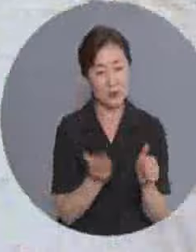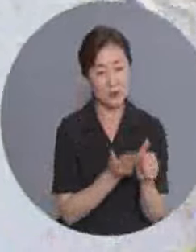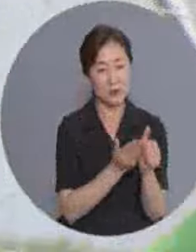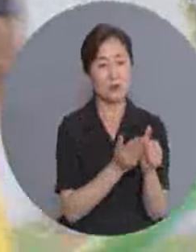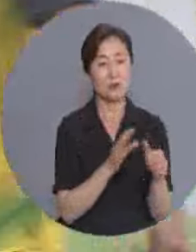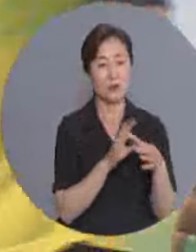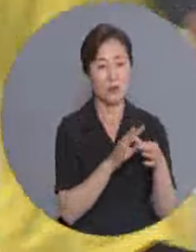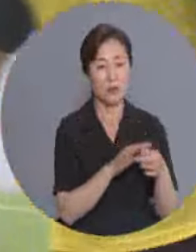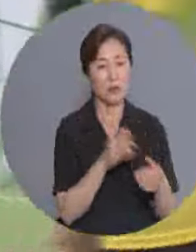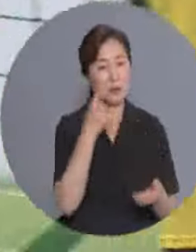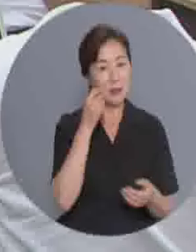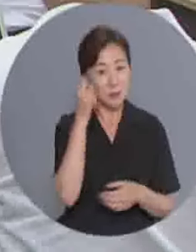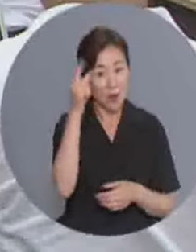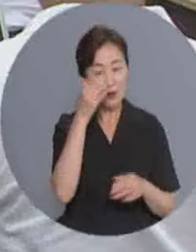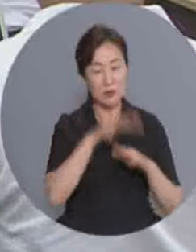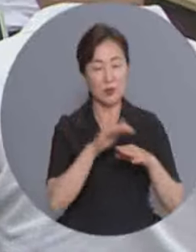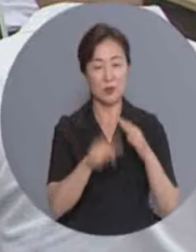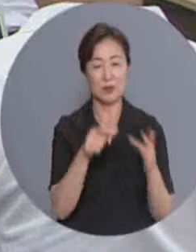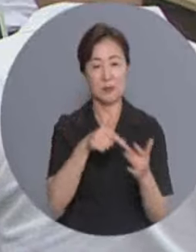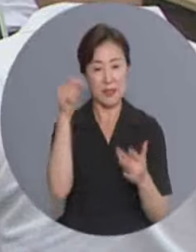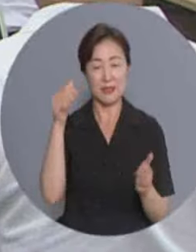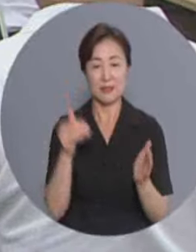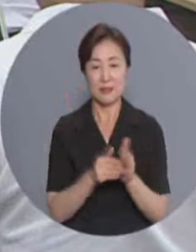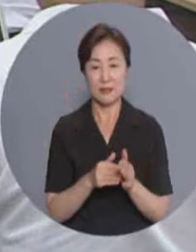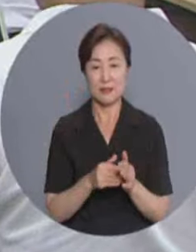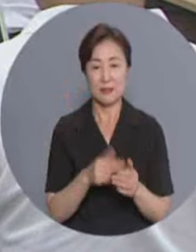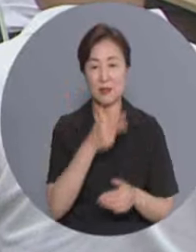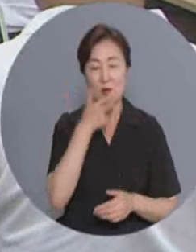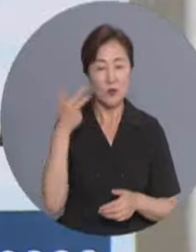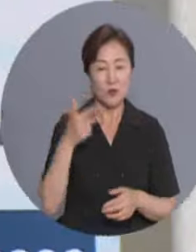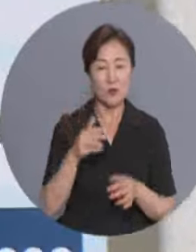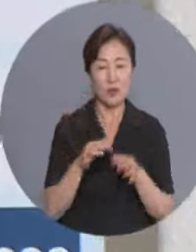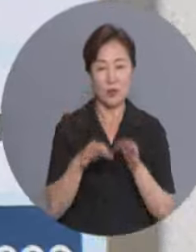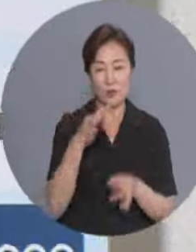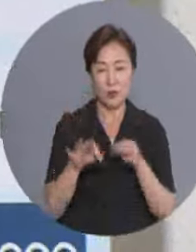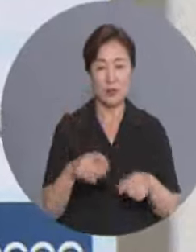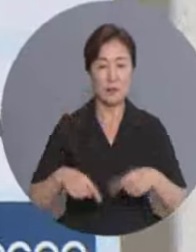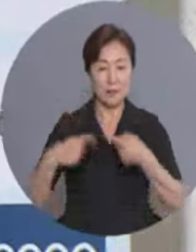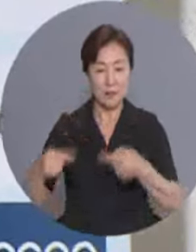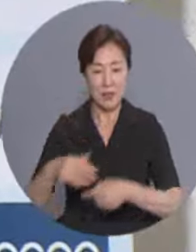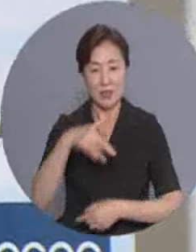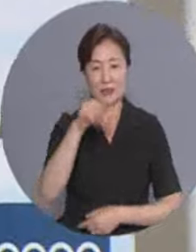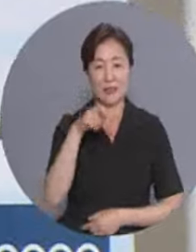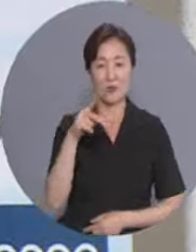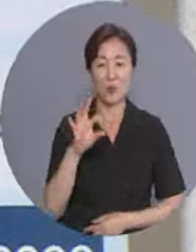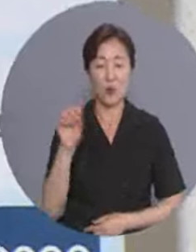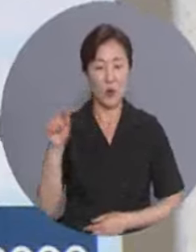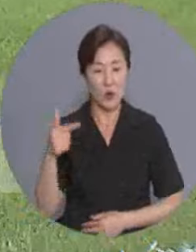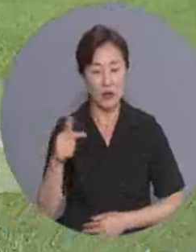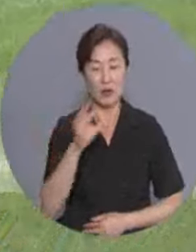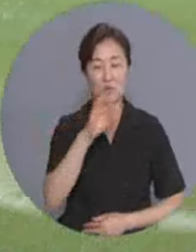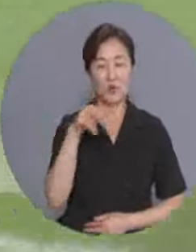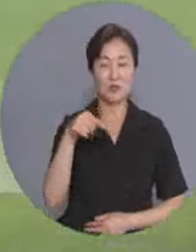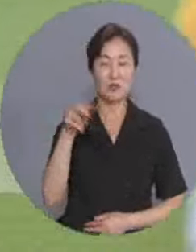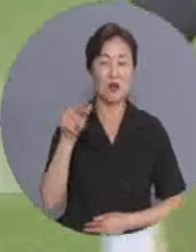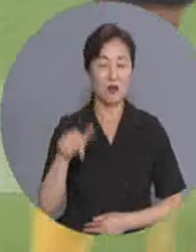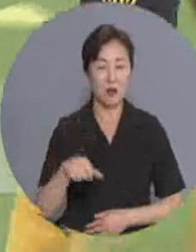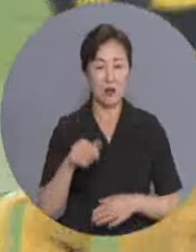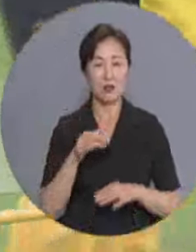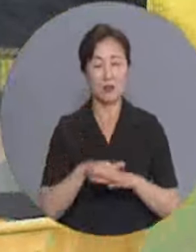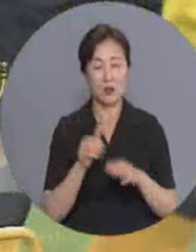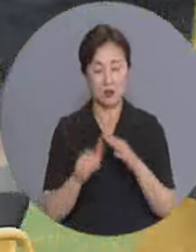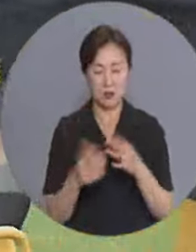다수 발굴했습니다. 영국 프리미어리그 무대에 입성했던 지동원과 윤석영을 비롯해 국내외